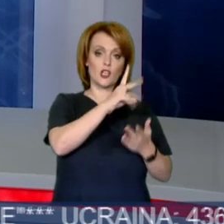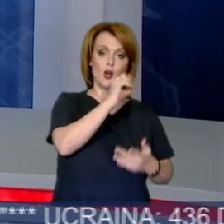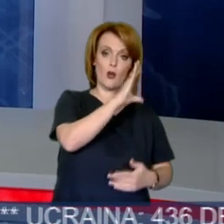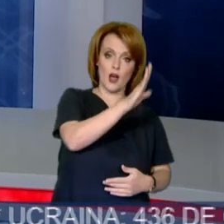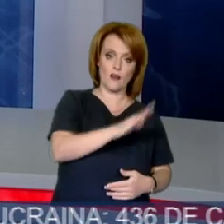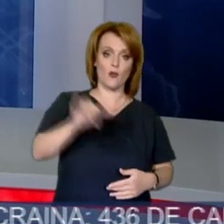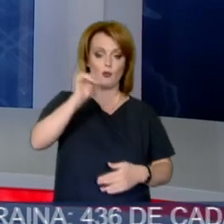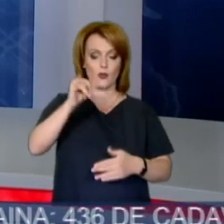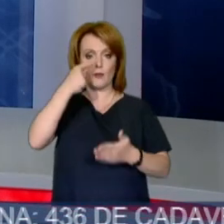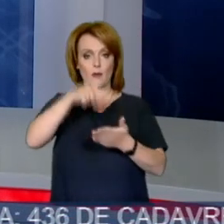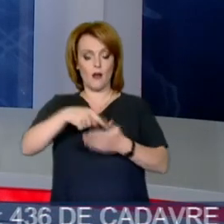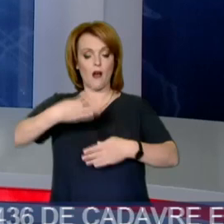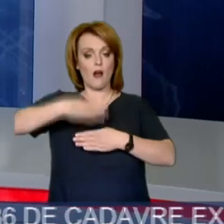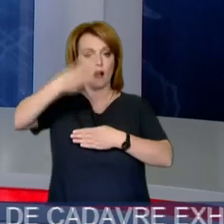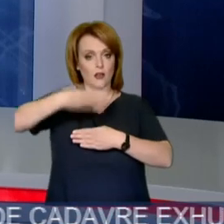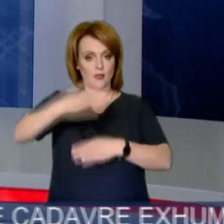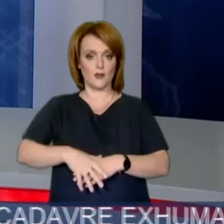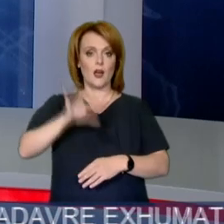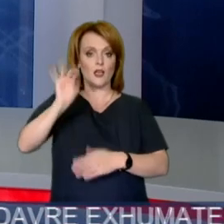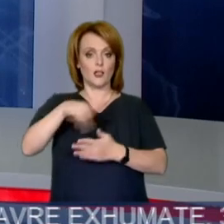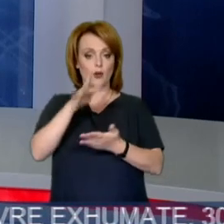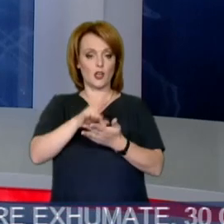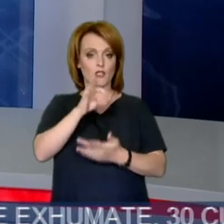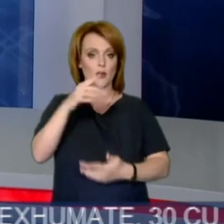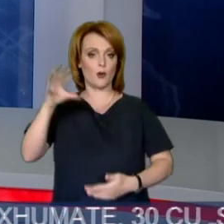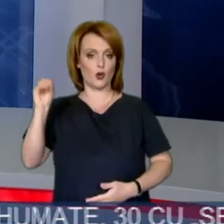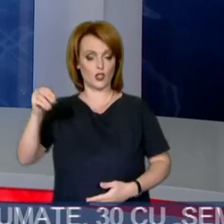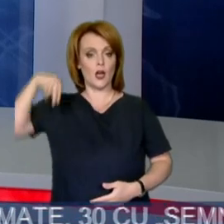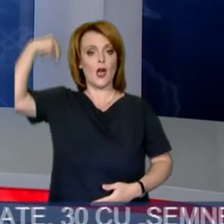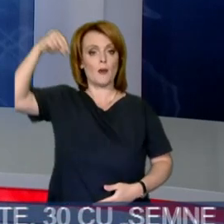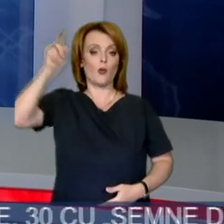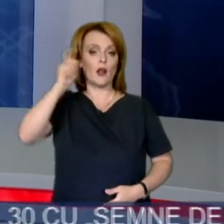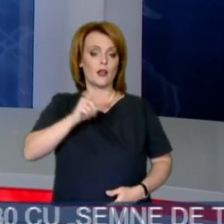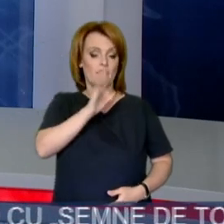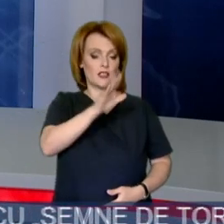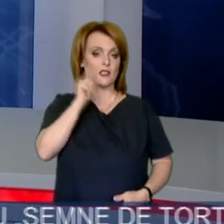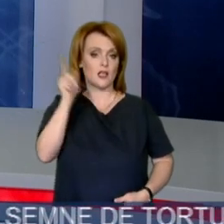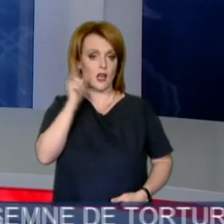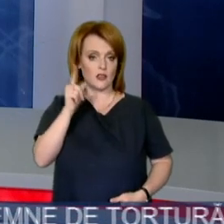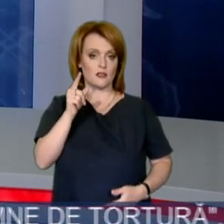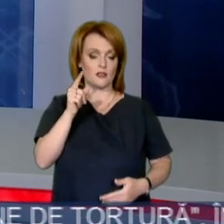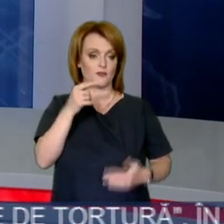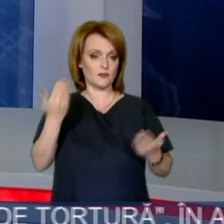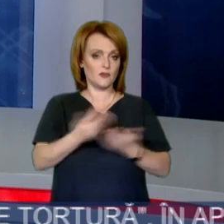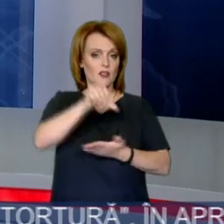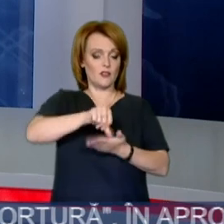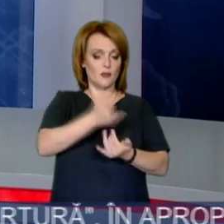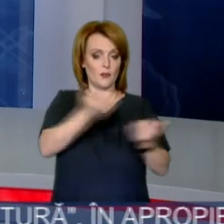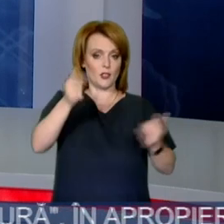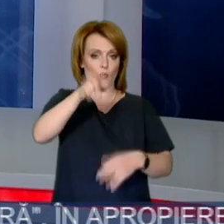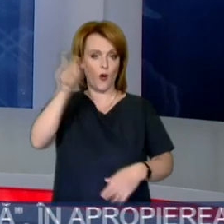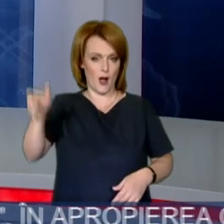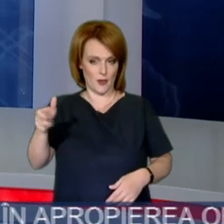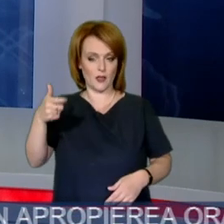au fost lovite clădiri rezidențiale dar și în orașul zapa roșie președintele ucraineană Vă rog din mirzele în schița adresat cetățenilor